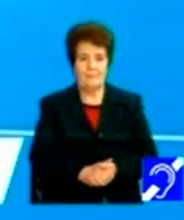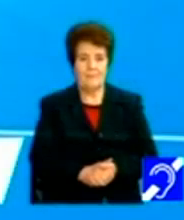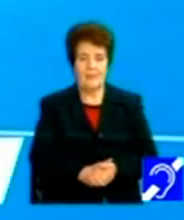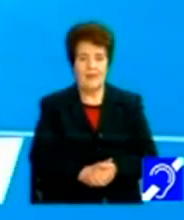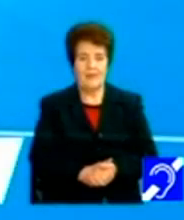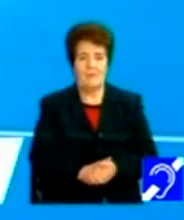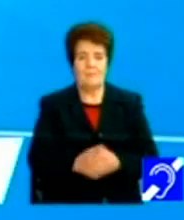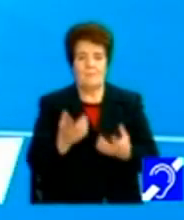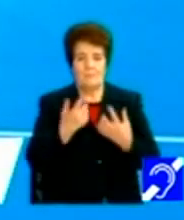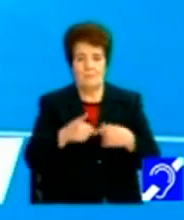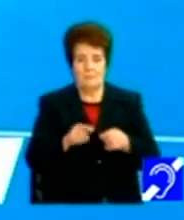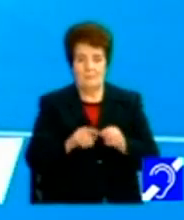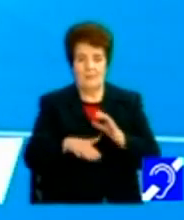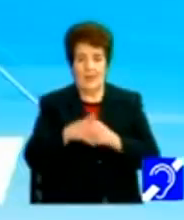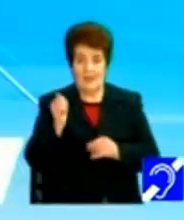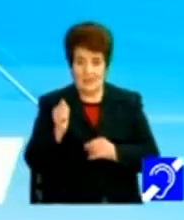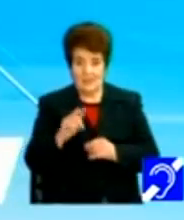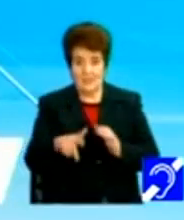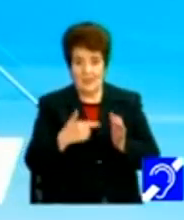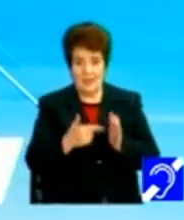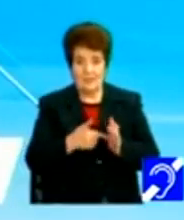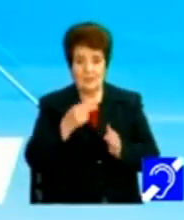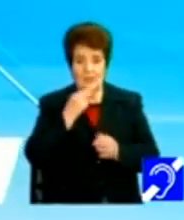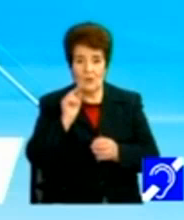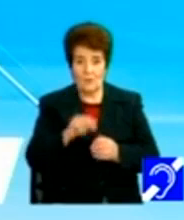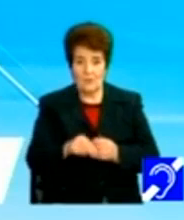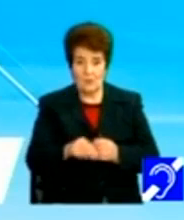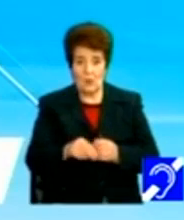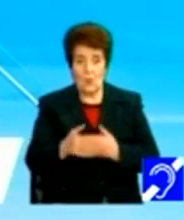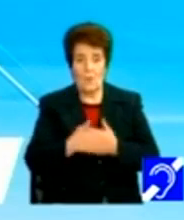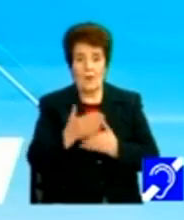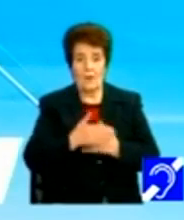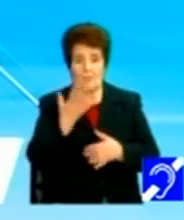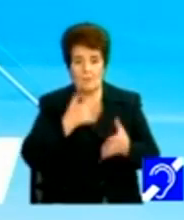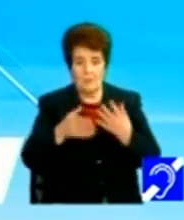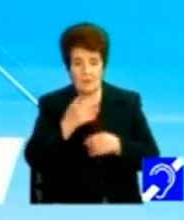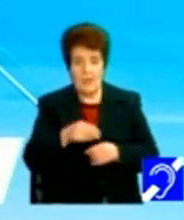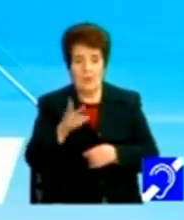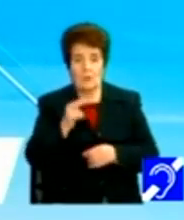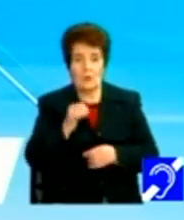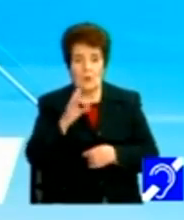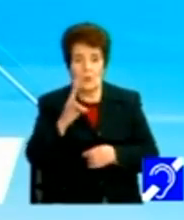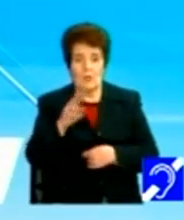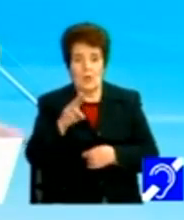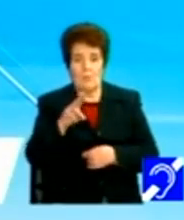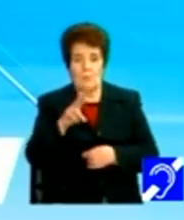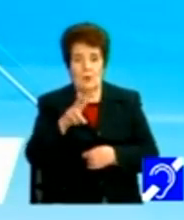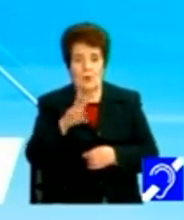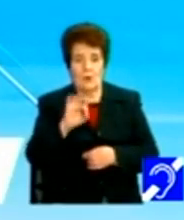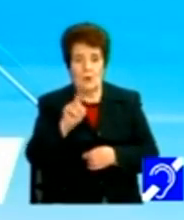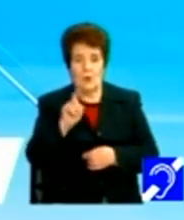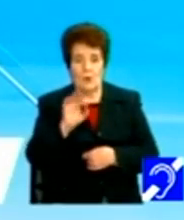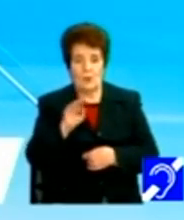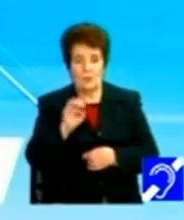Aceeași partitură ca și la alegerile municipale, aceleași acuzații cu dosarele penale fabricate apropo de Dodon și Plahotniuc, ceea ce înseamnă că,